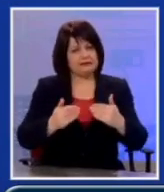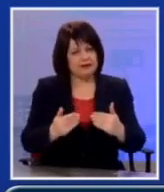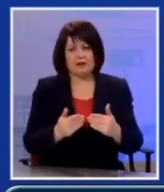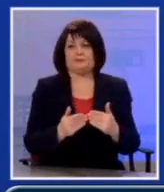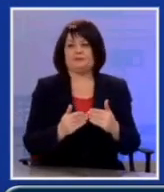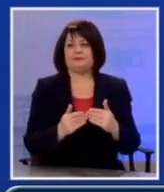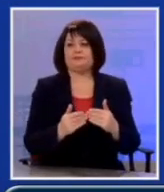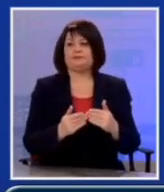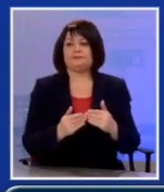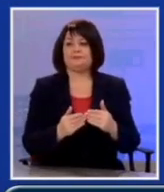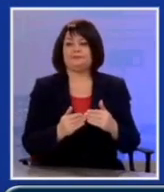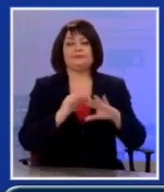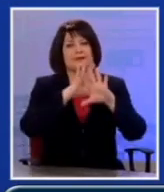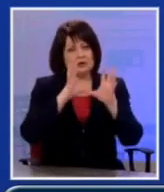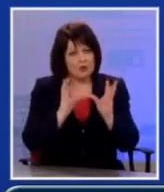τις